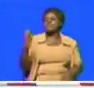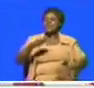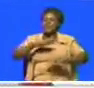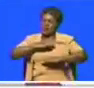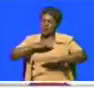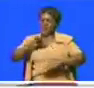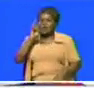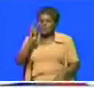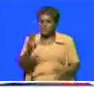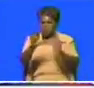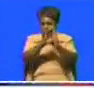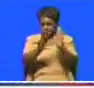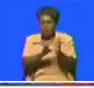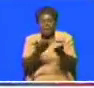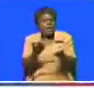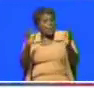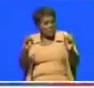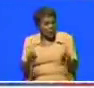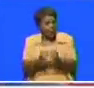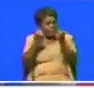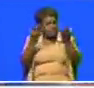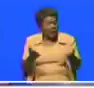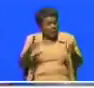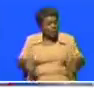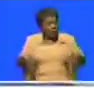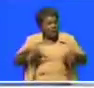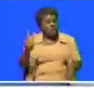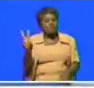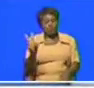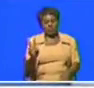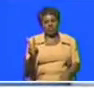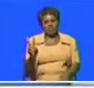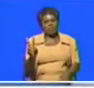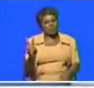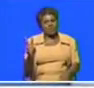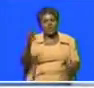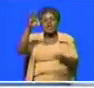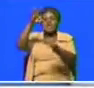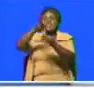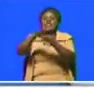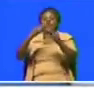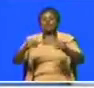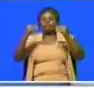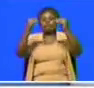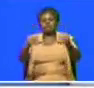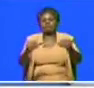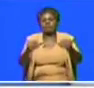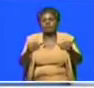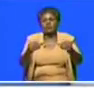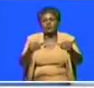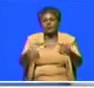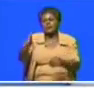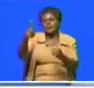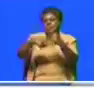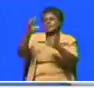Manake ukiangalia katiba inasema kwamba chochote kikifanyika kwa maisha ya hawa wawili, basi itabidi uchaguzi uahirishwe kwa kipindi cha siku